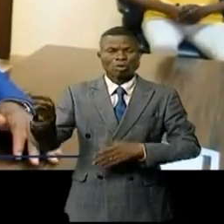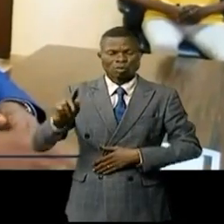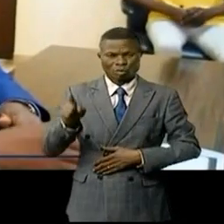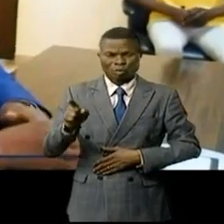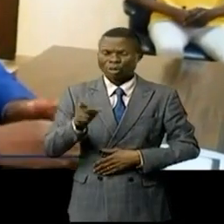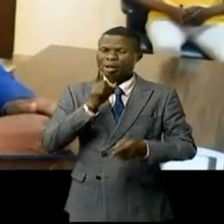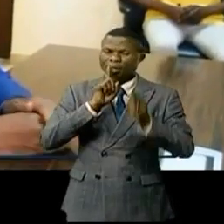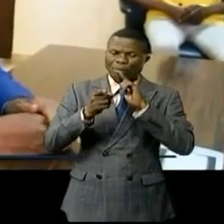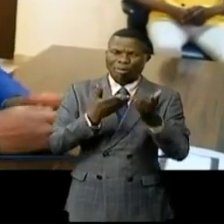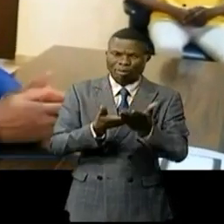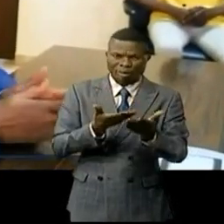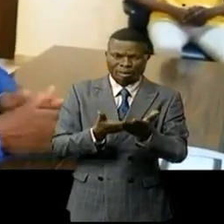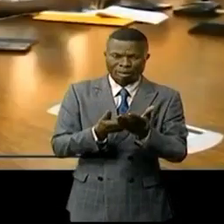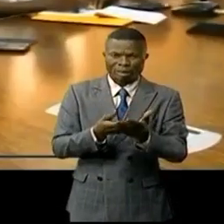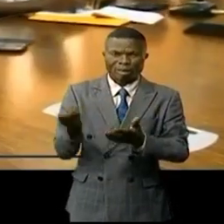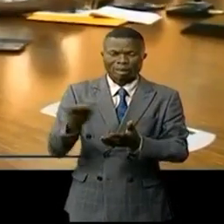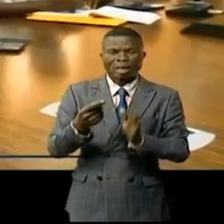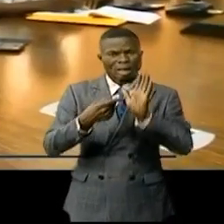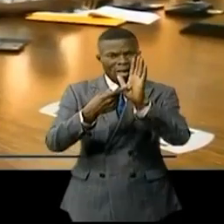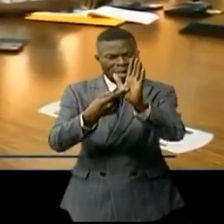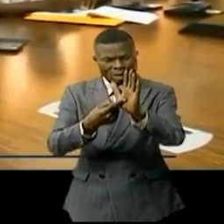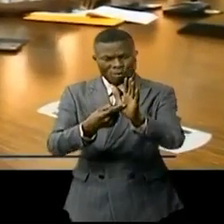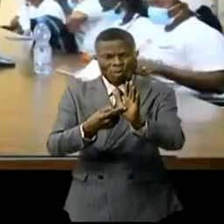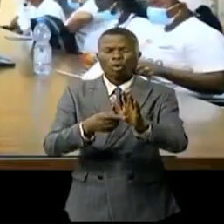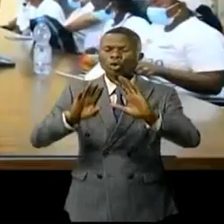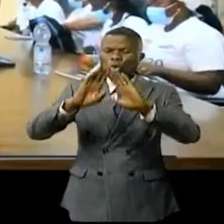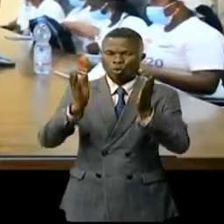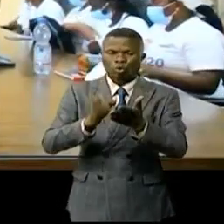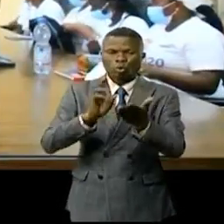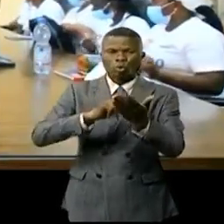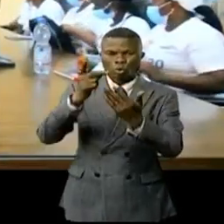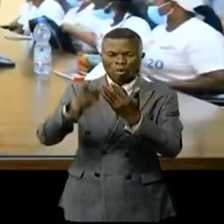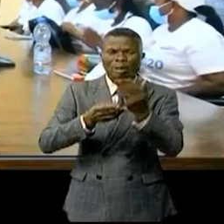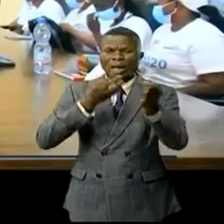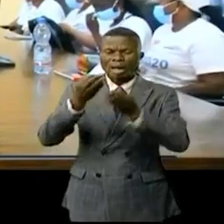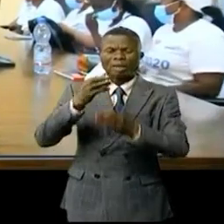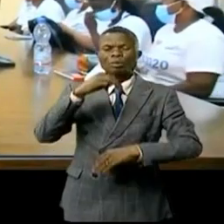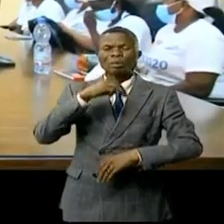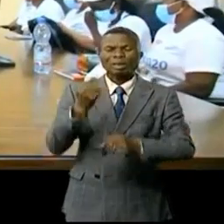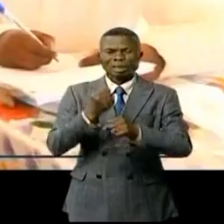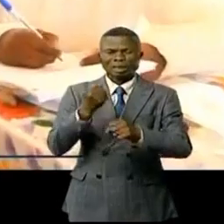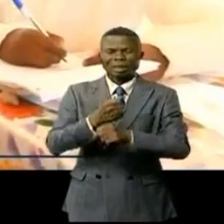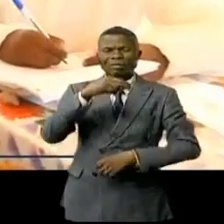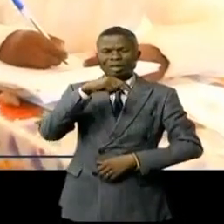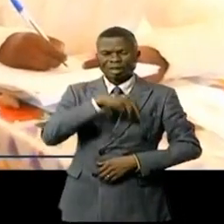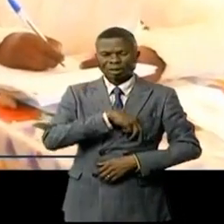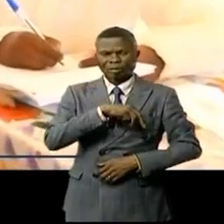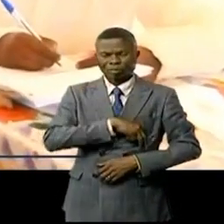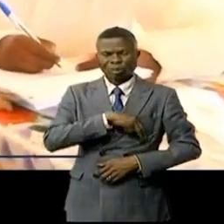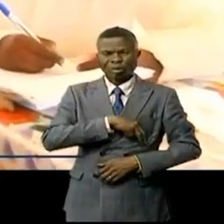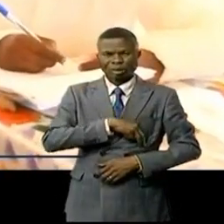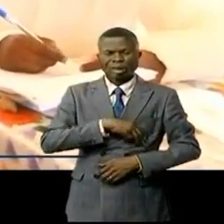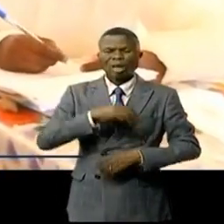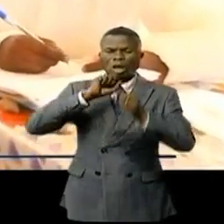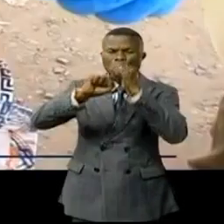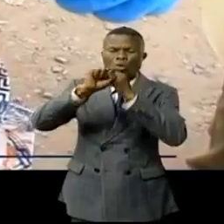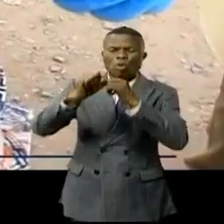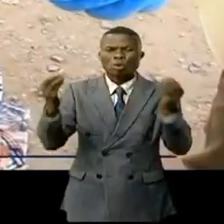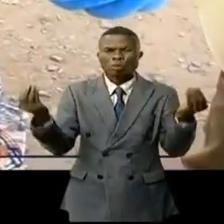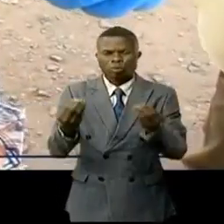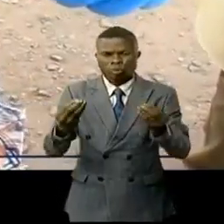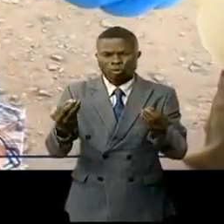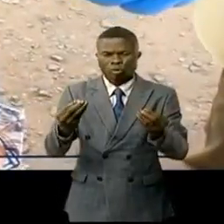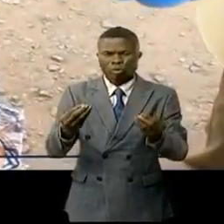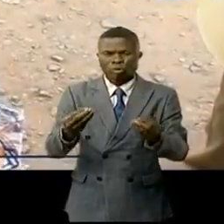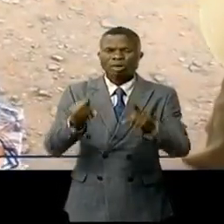Chimwanga, à qui elle a présenté ses civilités, expliqué et dévoilé sa mission et le l'objectif principal de cette campagne de dépistage